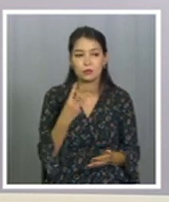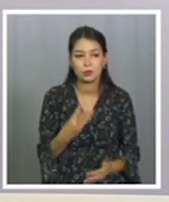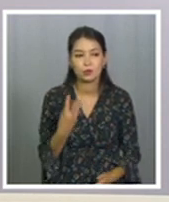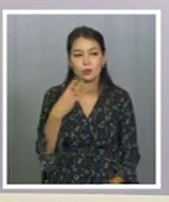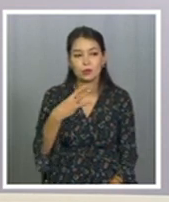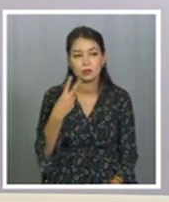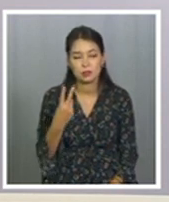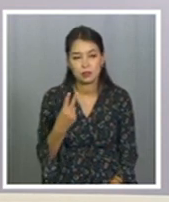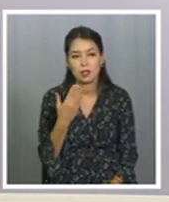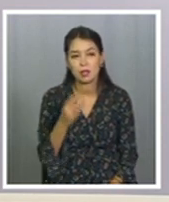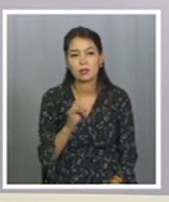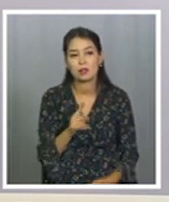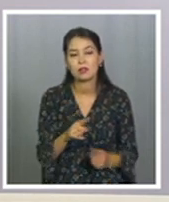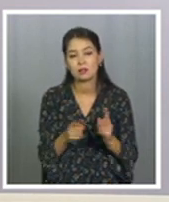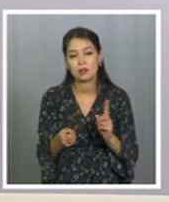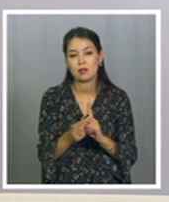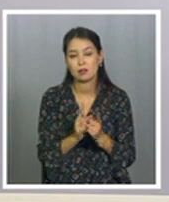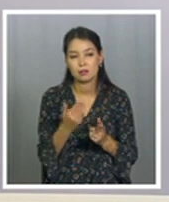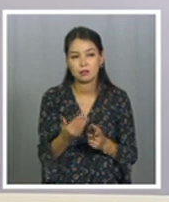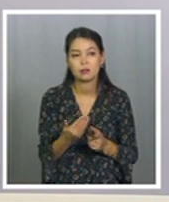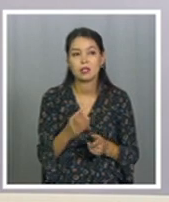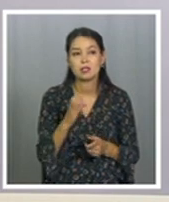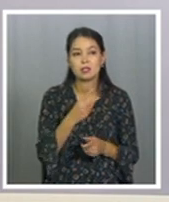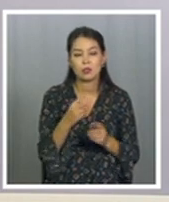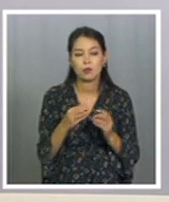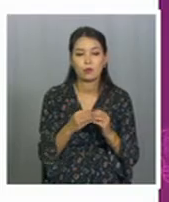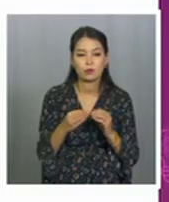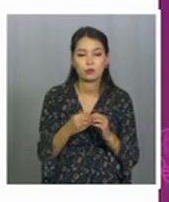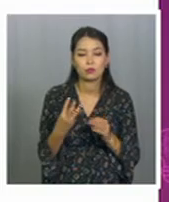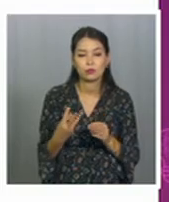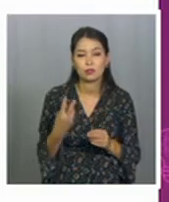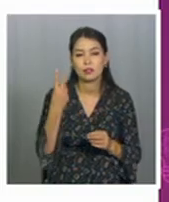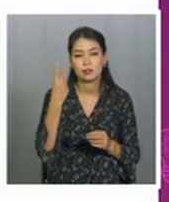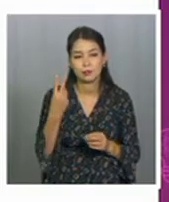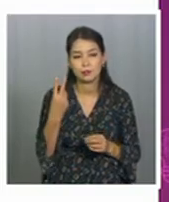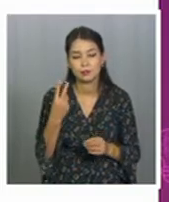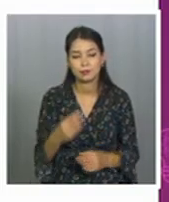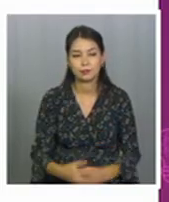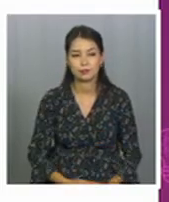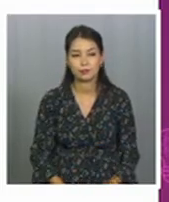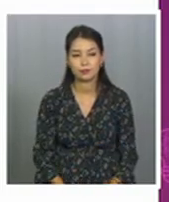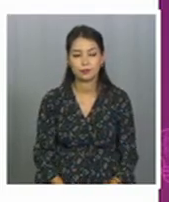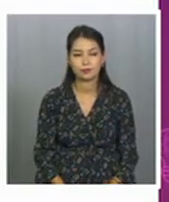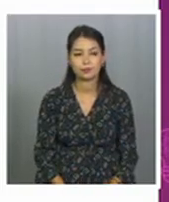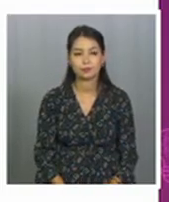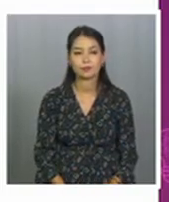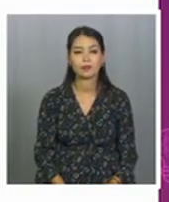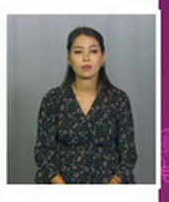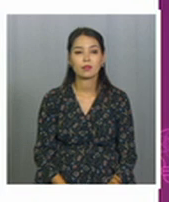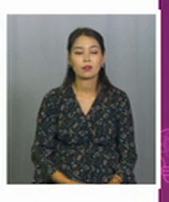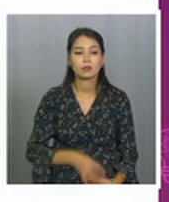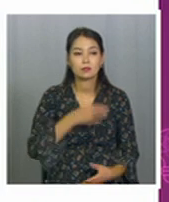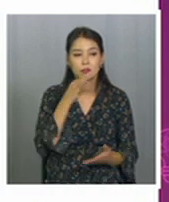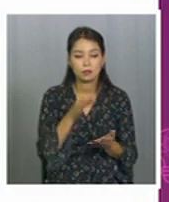тең. Аралассаң айналдыратын болсақ, S тең 10 бүтін 3-тен 2. Жауабы мына қисық